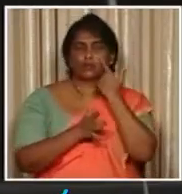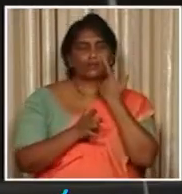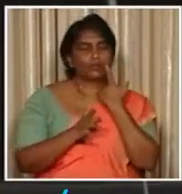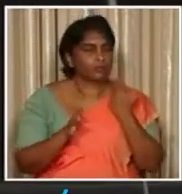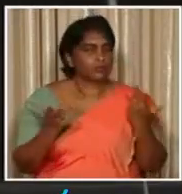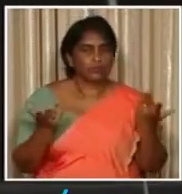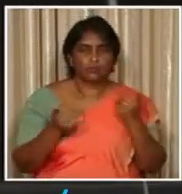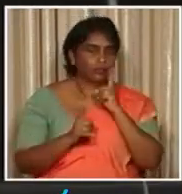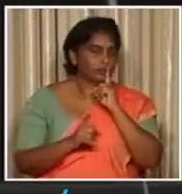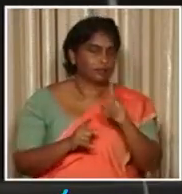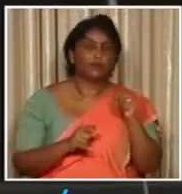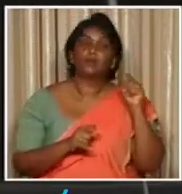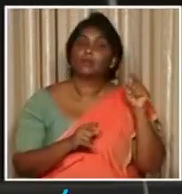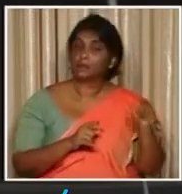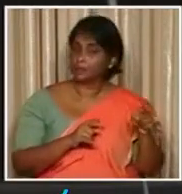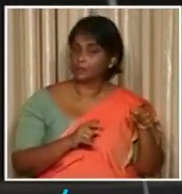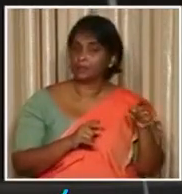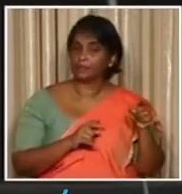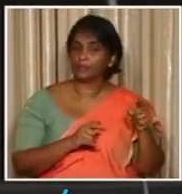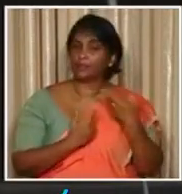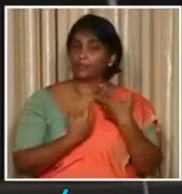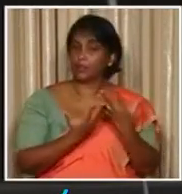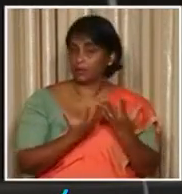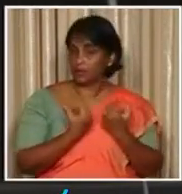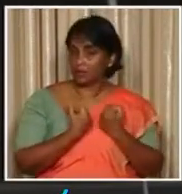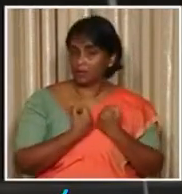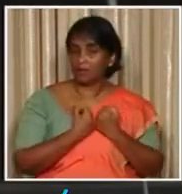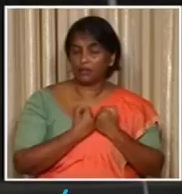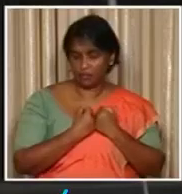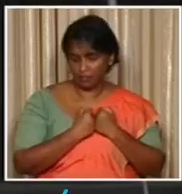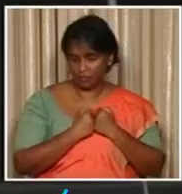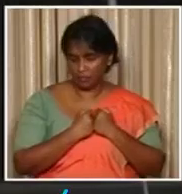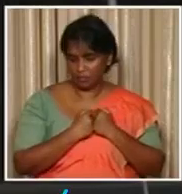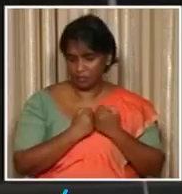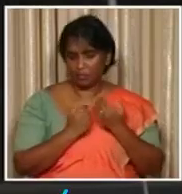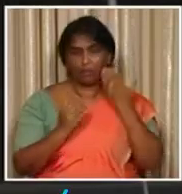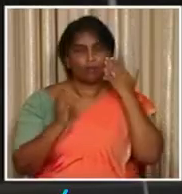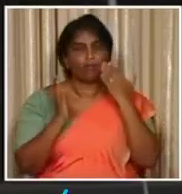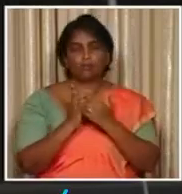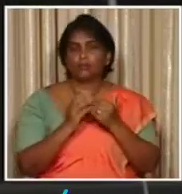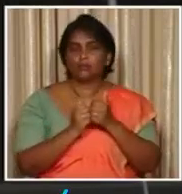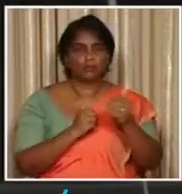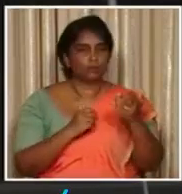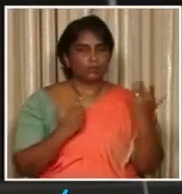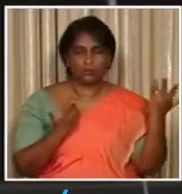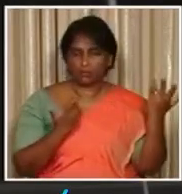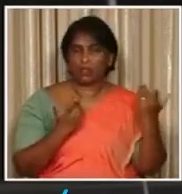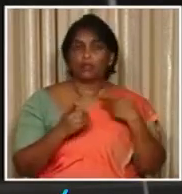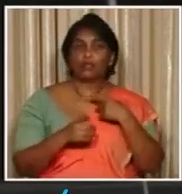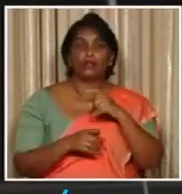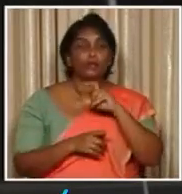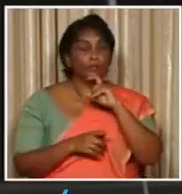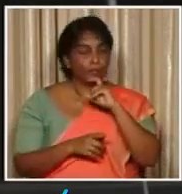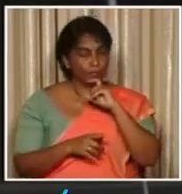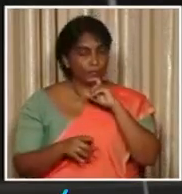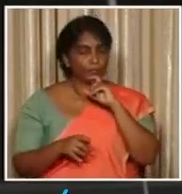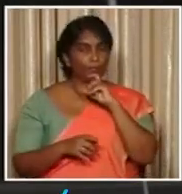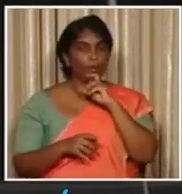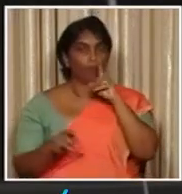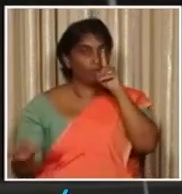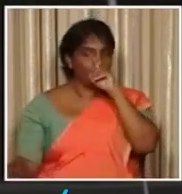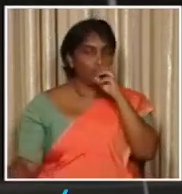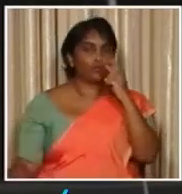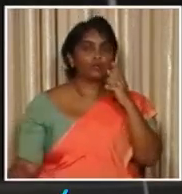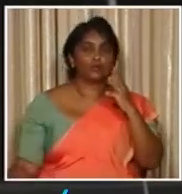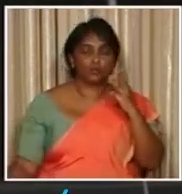කියන්න ඒකට අවශ්‍යතාවය අපිට දකින්නේ නැහැ අධිකරණය මාස 3ක්